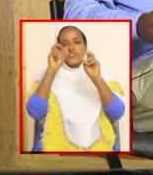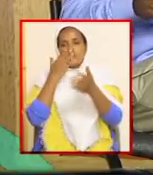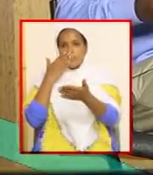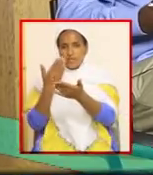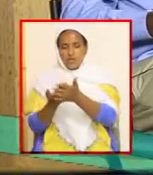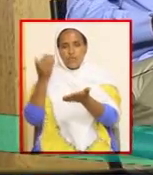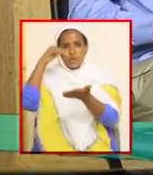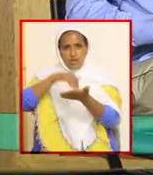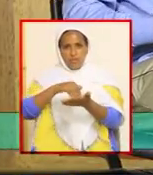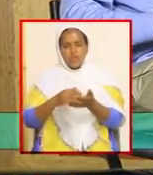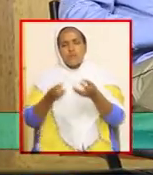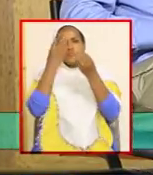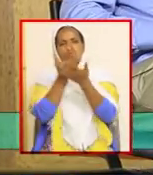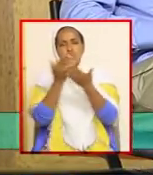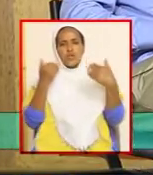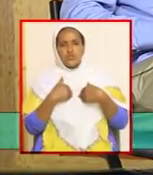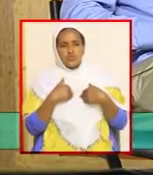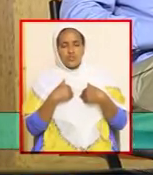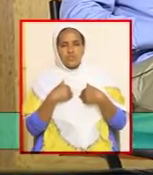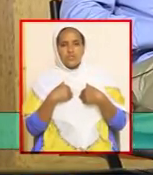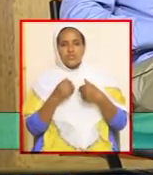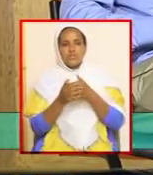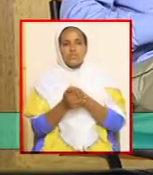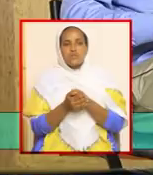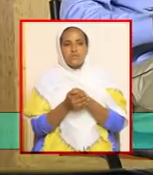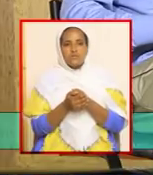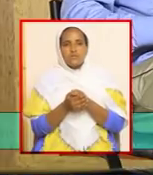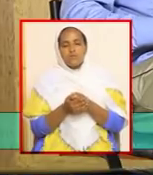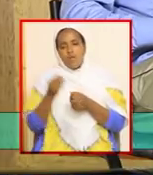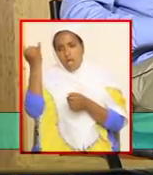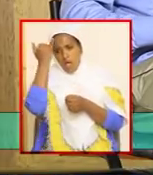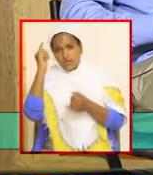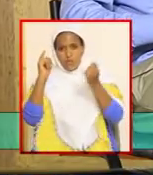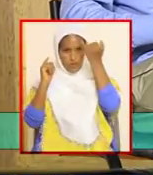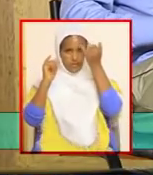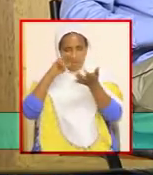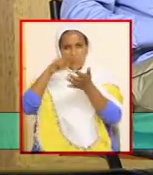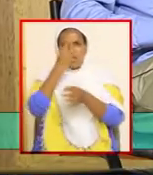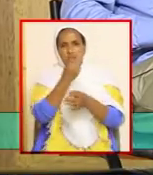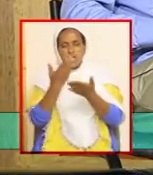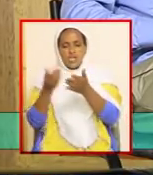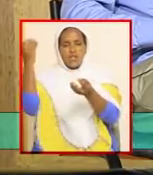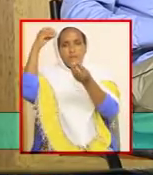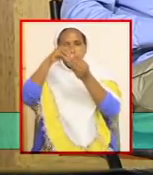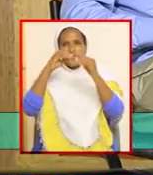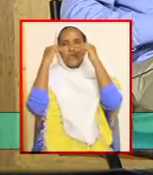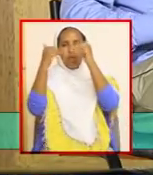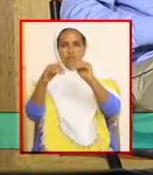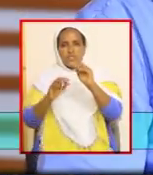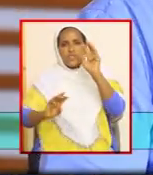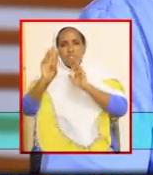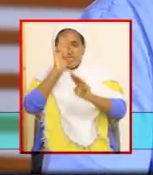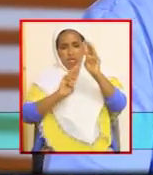እሺ አመሰግናለሁ በድጋሚ ያው ብዙ ነገሮችን ያው አንስቻለሁ አንዳንድ ነገሮችን ለመጨመር ያህል